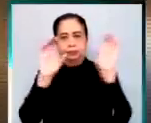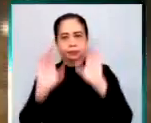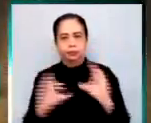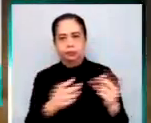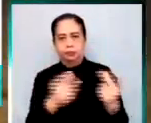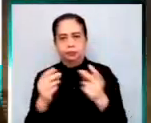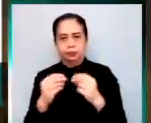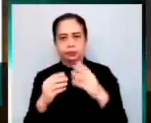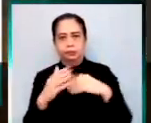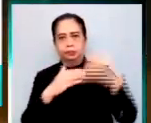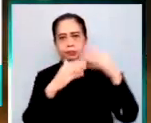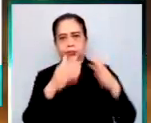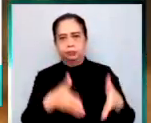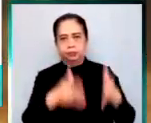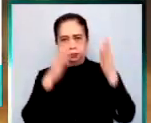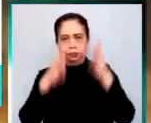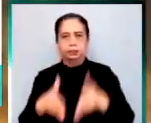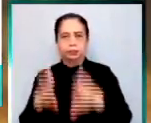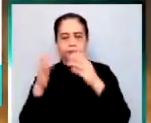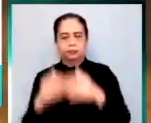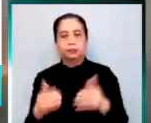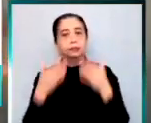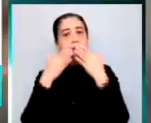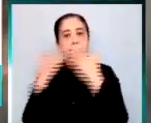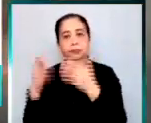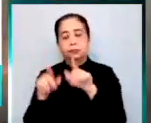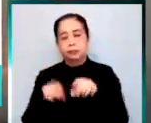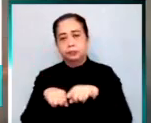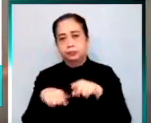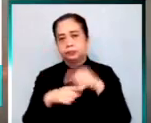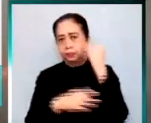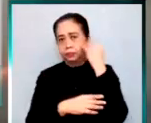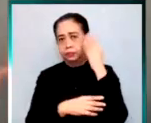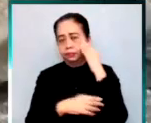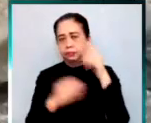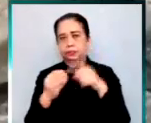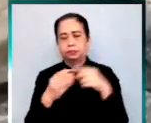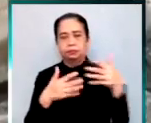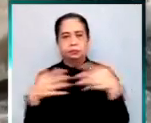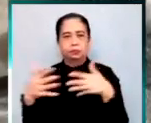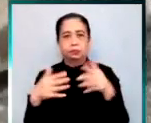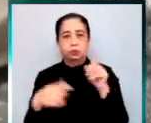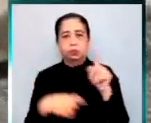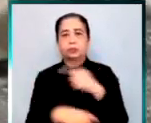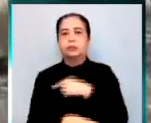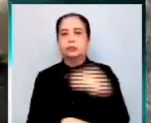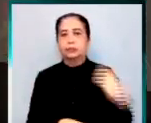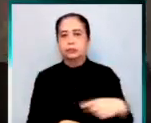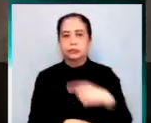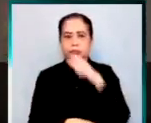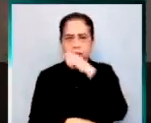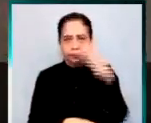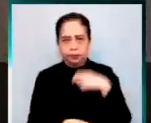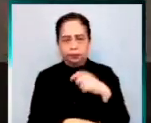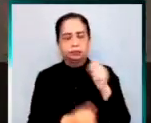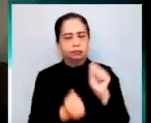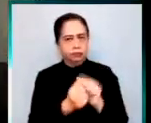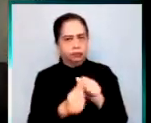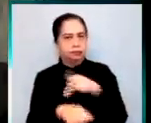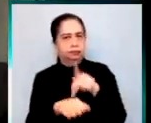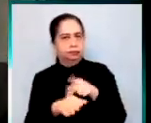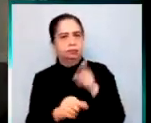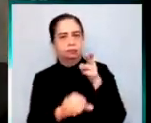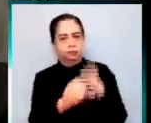infrastructure. Nagpasalamat din si Biden sa posisyon ng Pilipinas sa giyera ng Ukraine at Russia. Isang Pilipinas sa bumoto pabor sa UN resolution